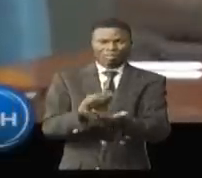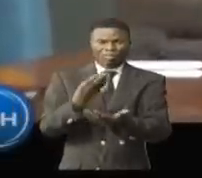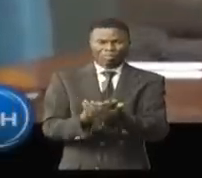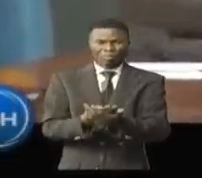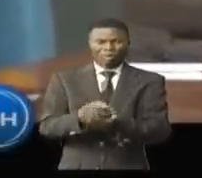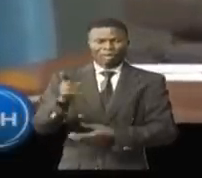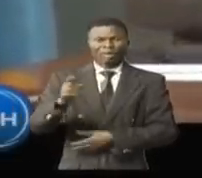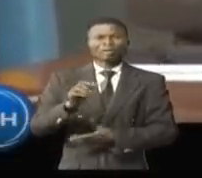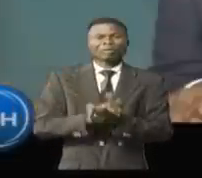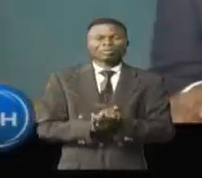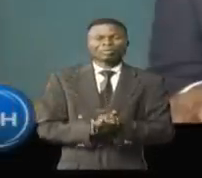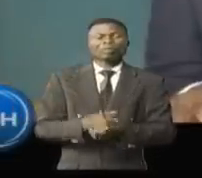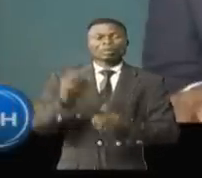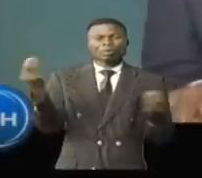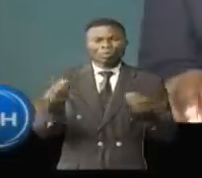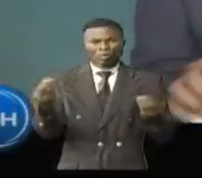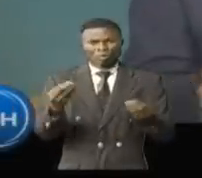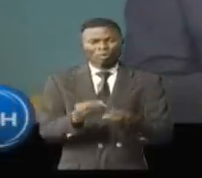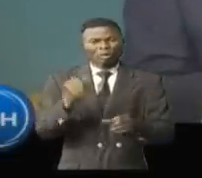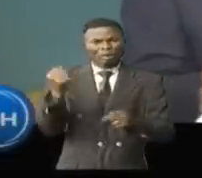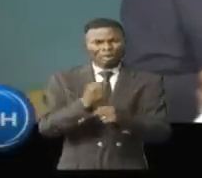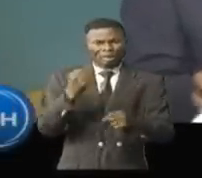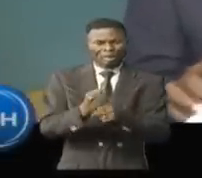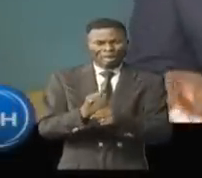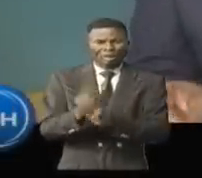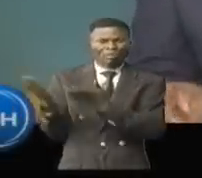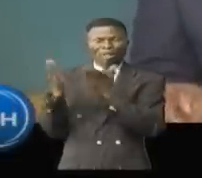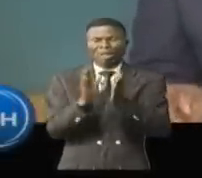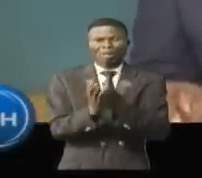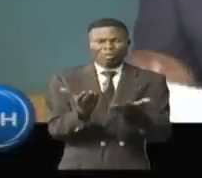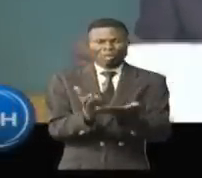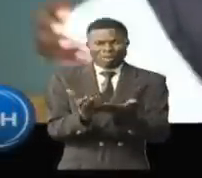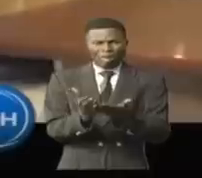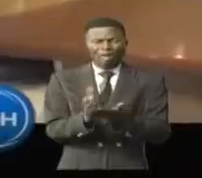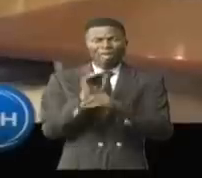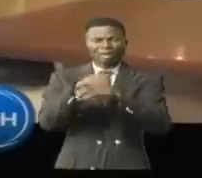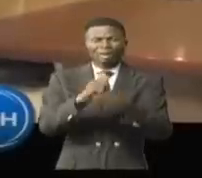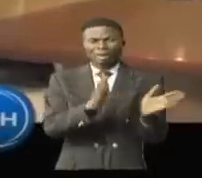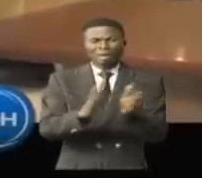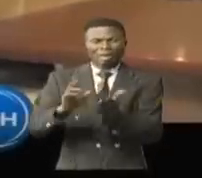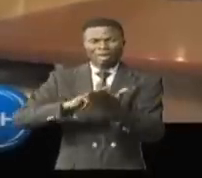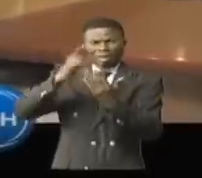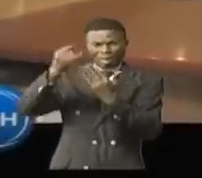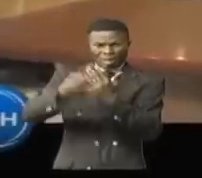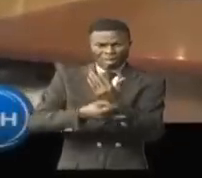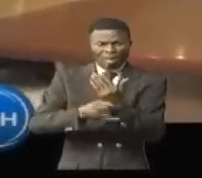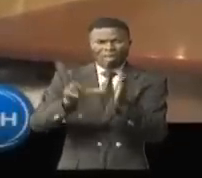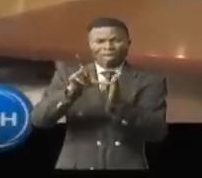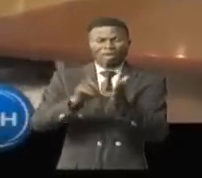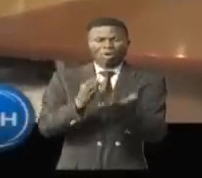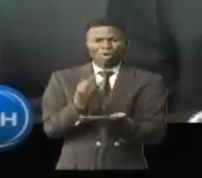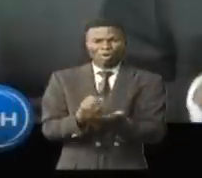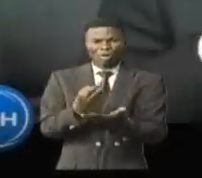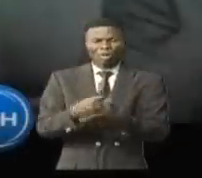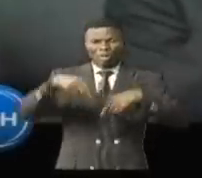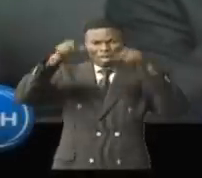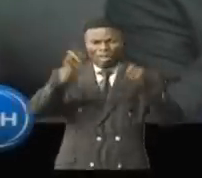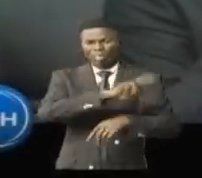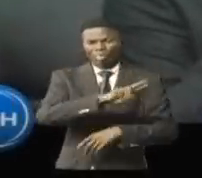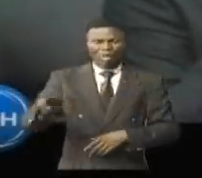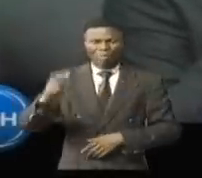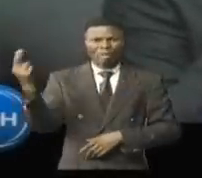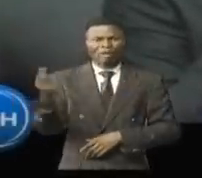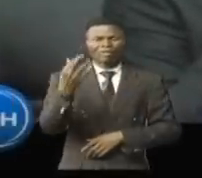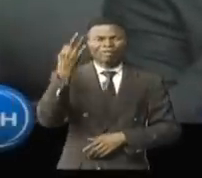Sangara Bamanyoué, au profit des services de son portefeuille impliqués dans l'élaboration du projet de loi des finances pour l'exercice